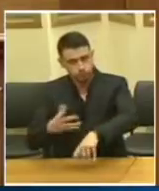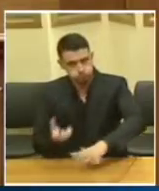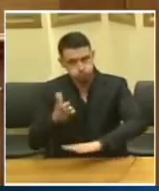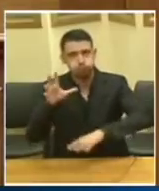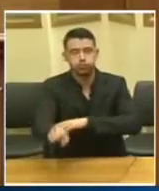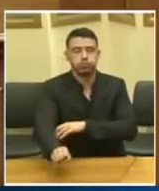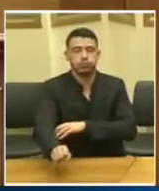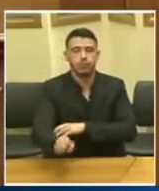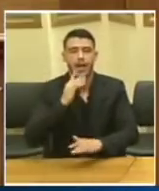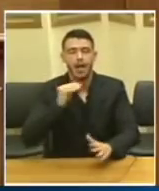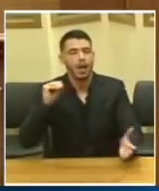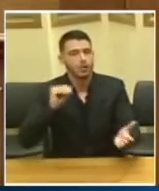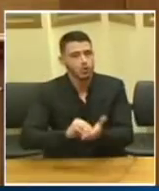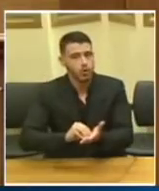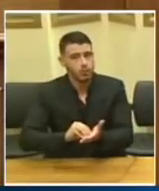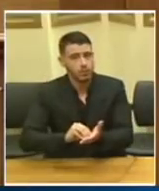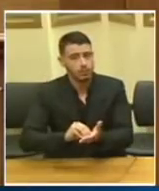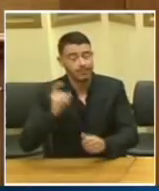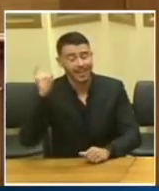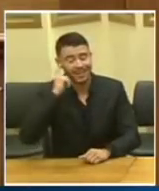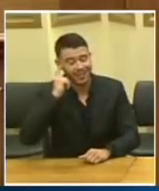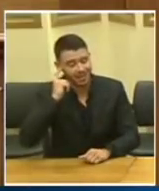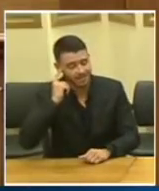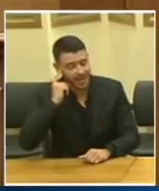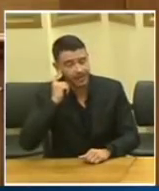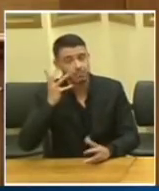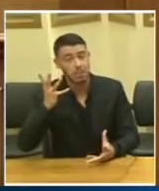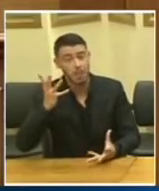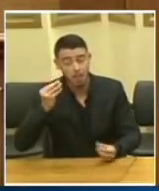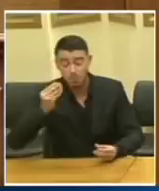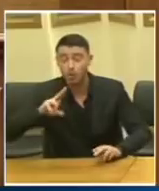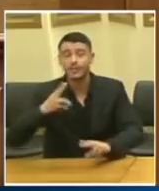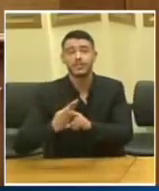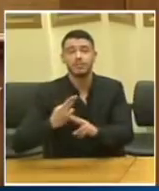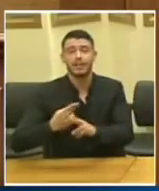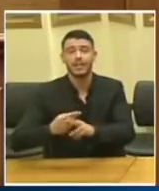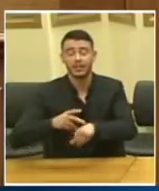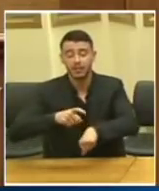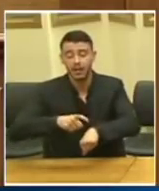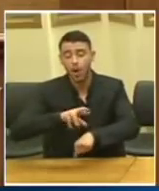αναγνωρίζει την ιστορική βαρύτητα του ρόλου της στα Βαλκάνια και στη Μεσόγειο, ενός ρόλου